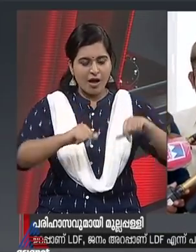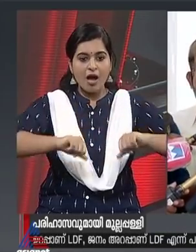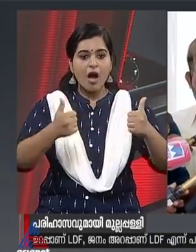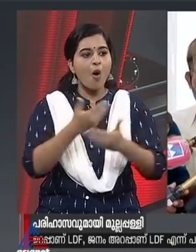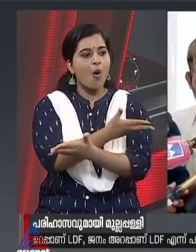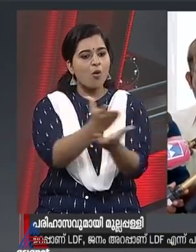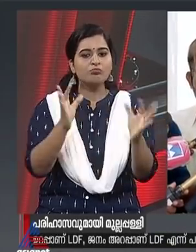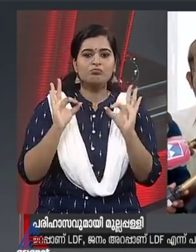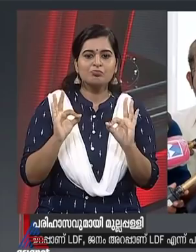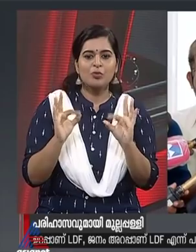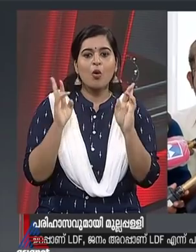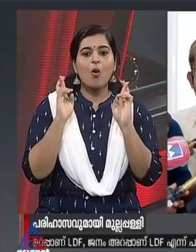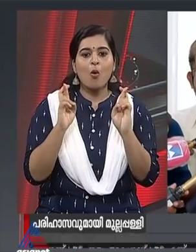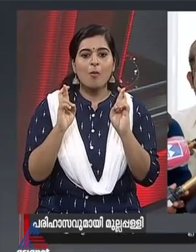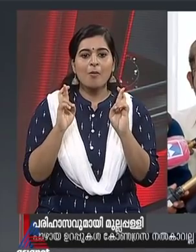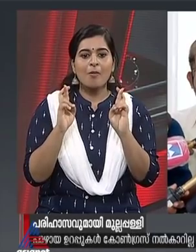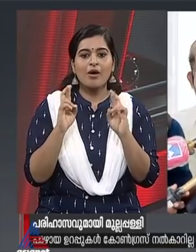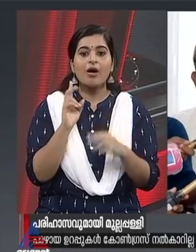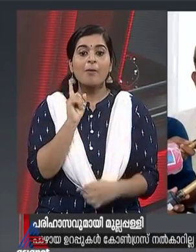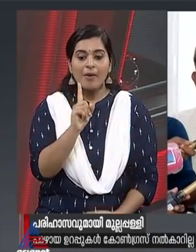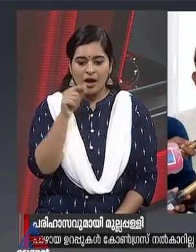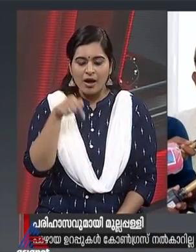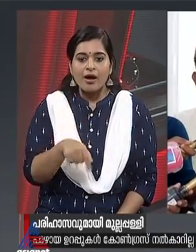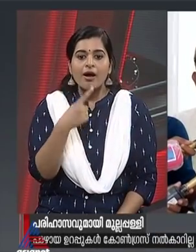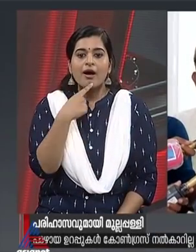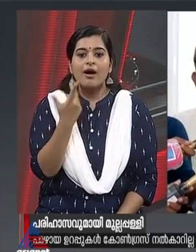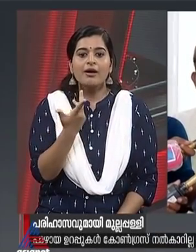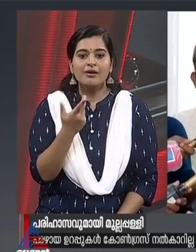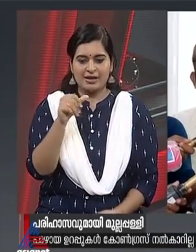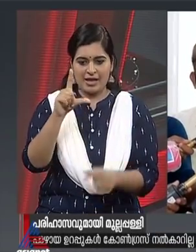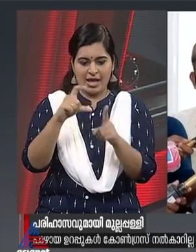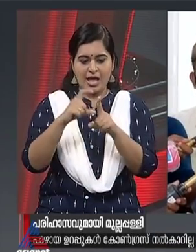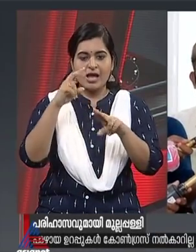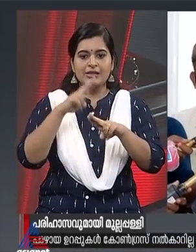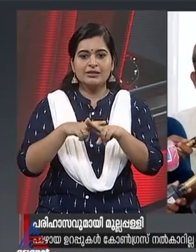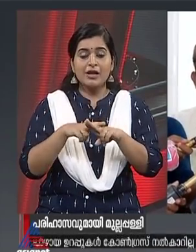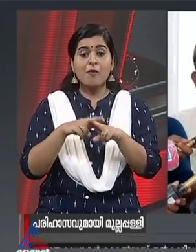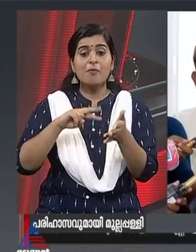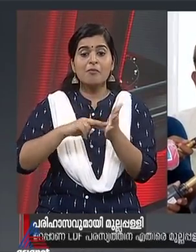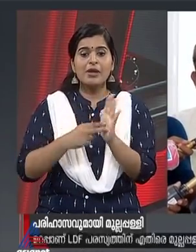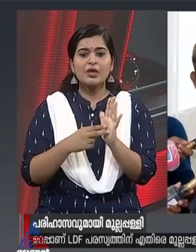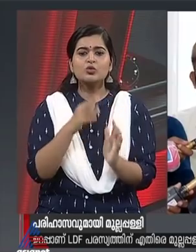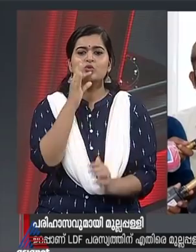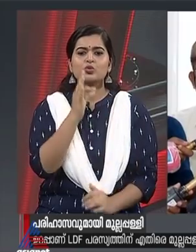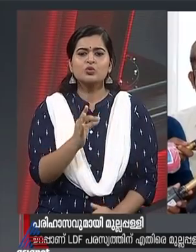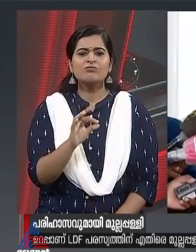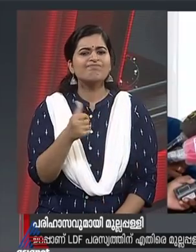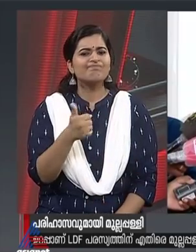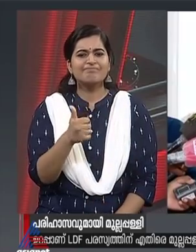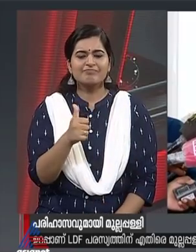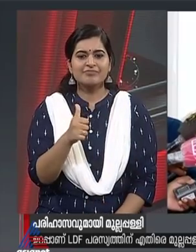പറഞ്ഞത്? ഉറപ്പാണ് LDF. ജനം ഒറ്റക്കെട്ടായി അതിന് മറുപടി പറഞ്ഞു തുടങ്ങി. വെറുപ്പാണ്